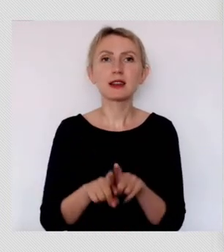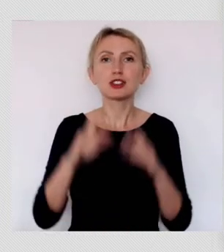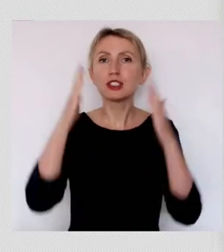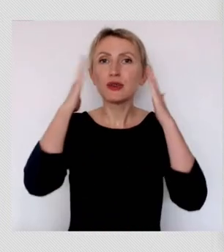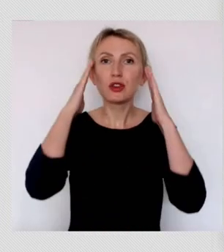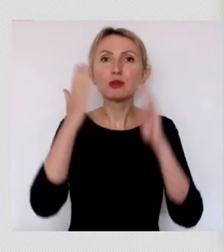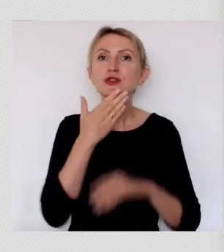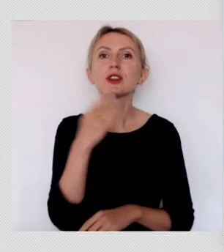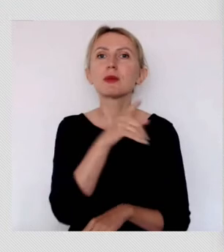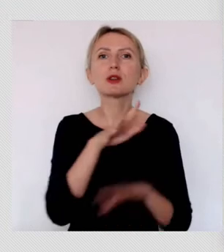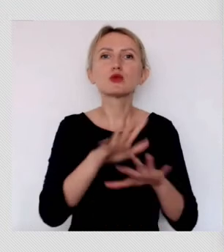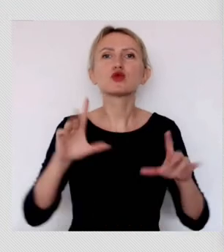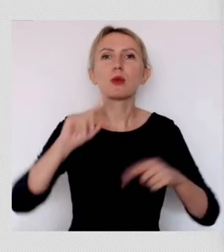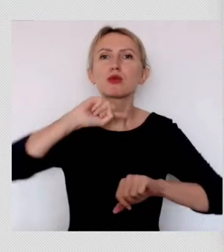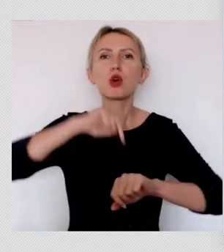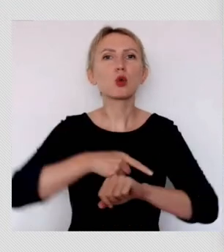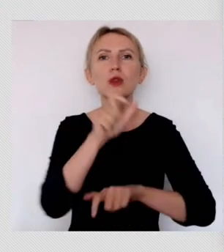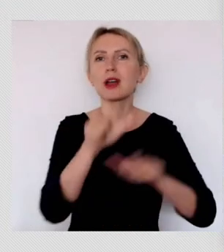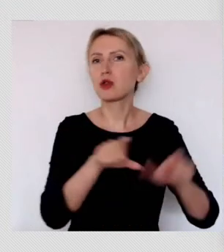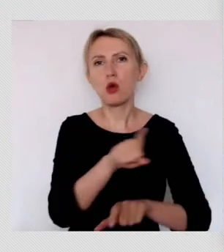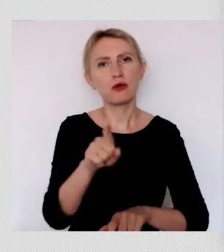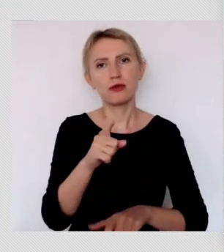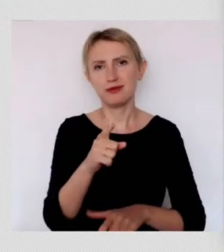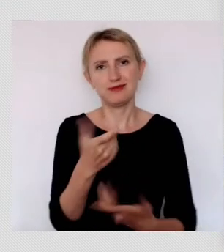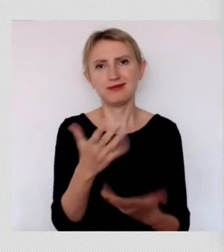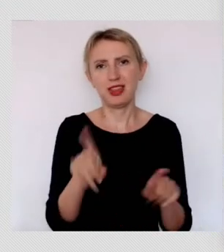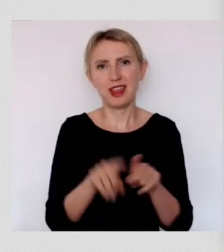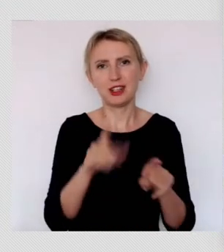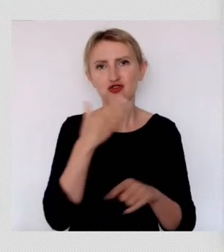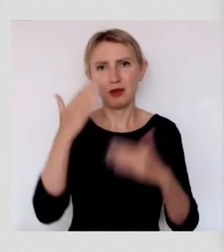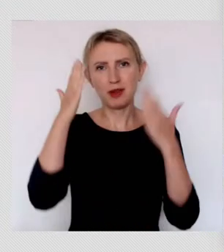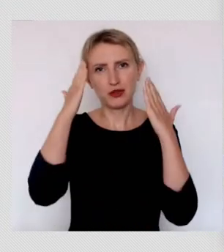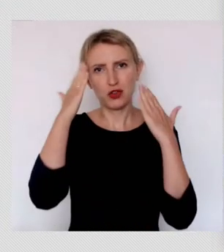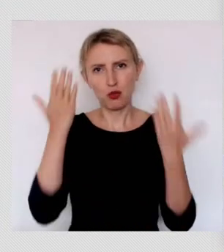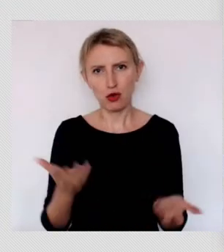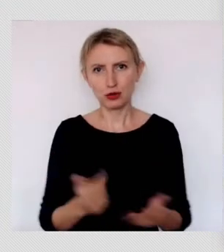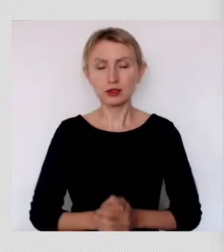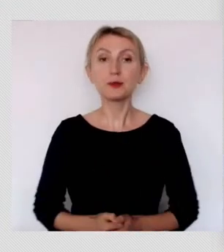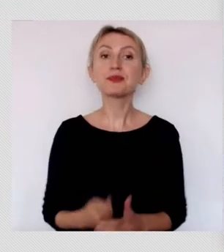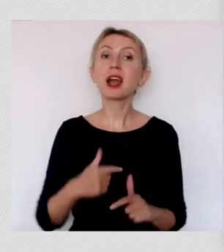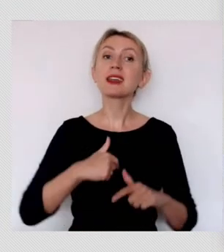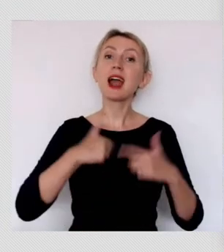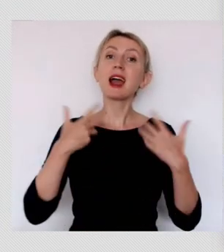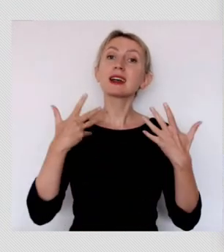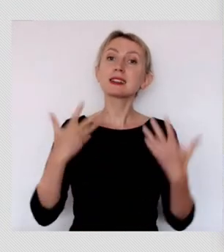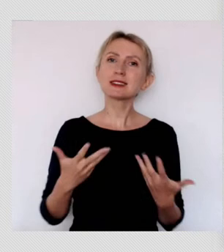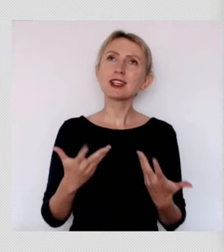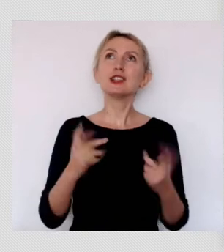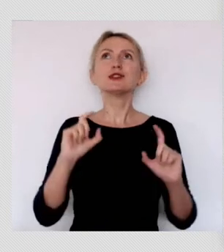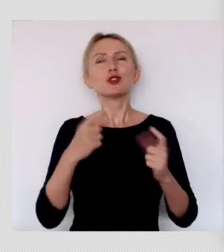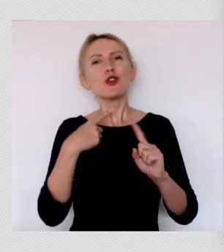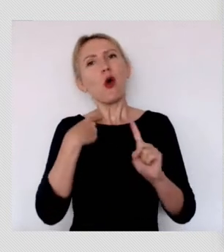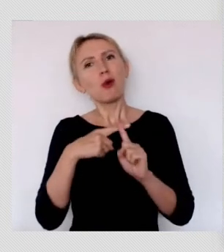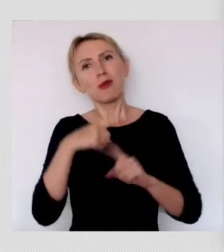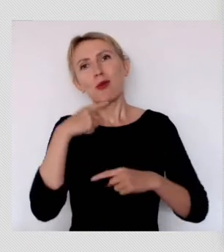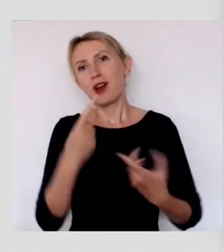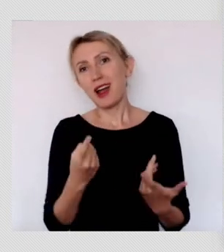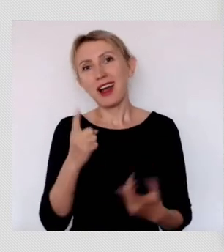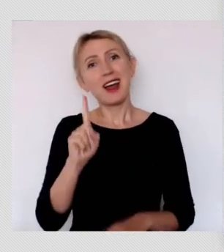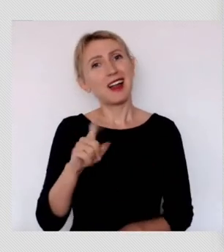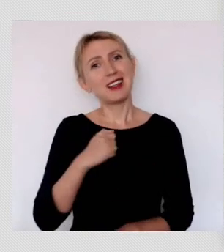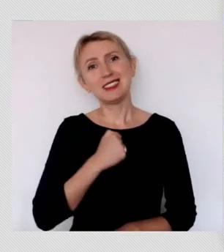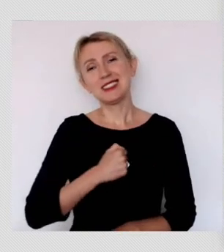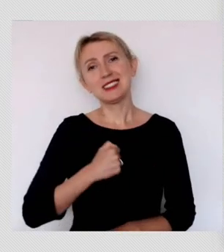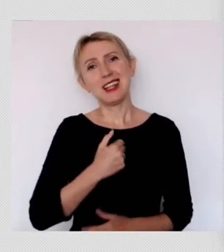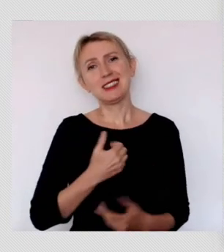nie ma również większość prokuratorów. I ja chciałabym oczywiście coś optymistycznego powiedzieć. Niestety z pełną